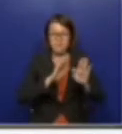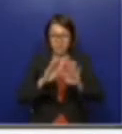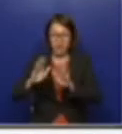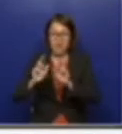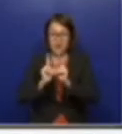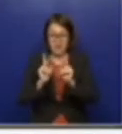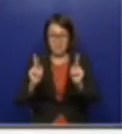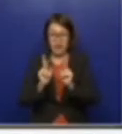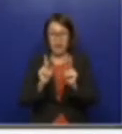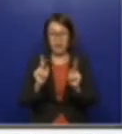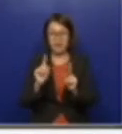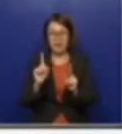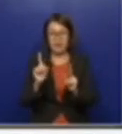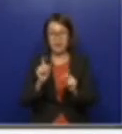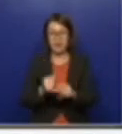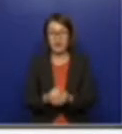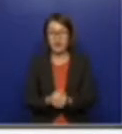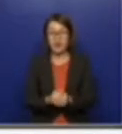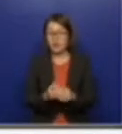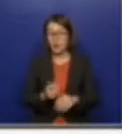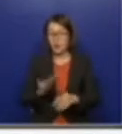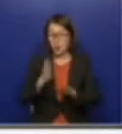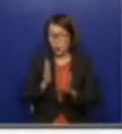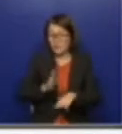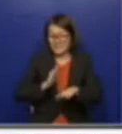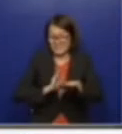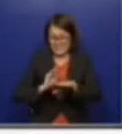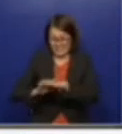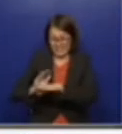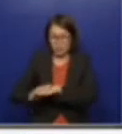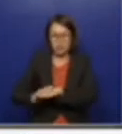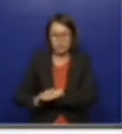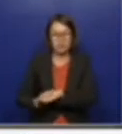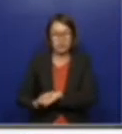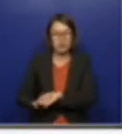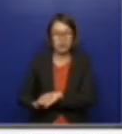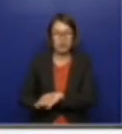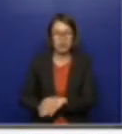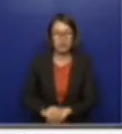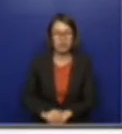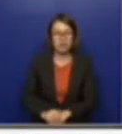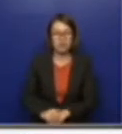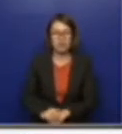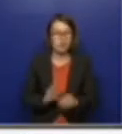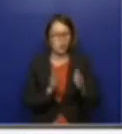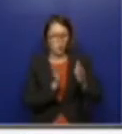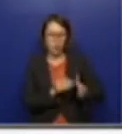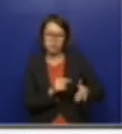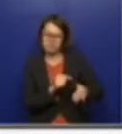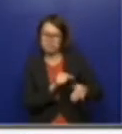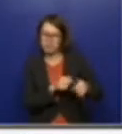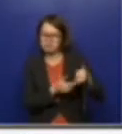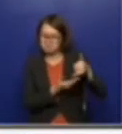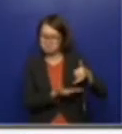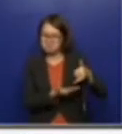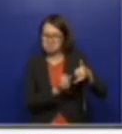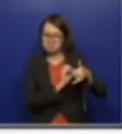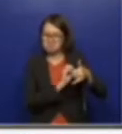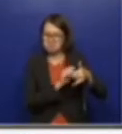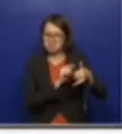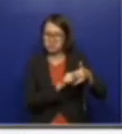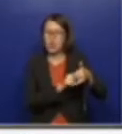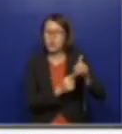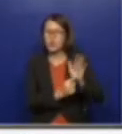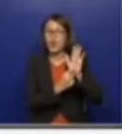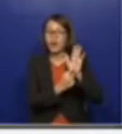ถ้าสถานะผู้เชิญชวนเนี่ยนะครับมีตัวตนที่ชัดเจนผมยกตัวอย่